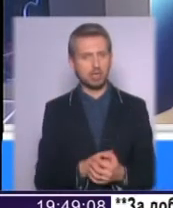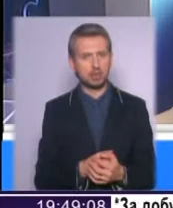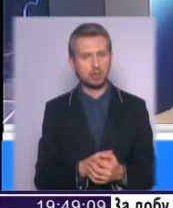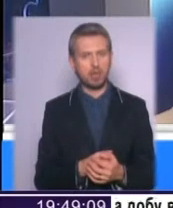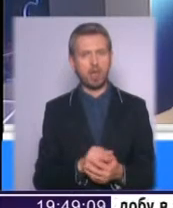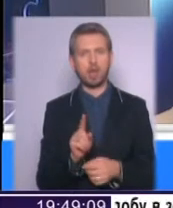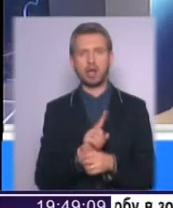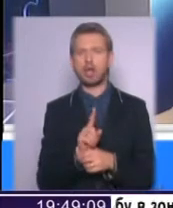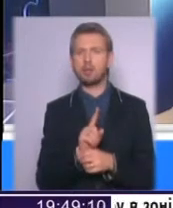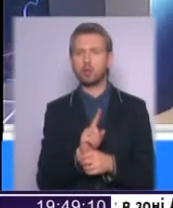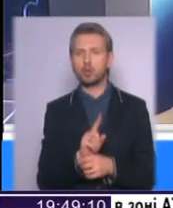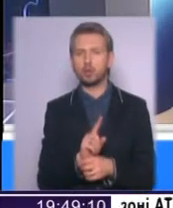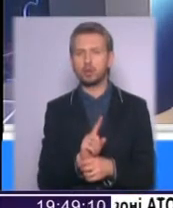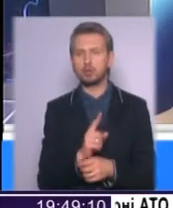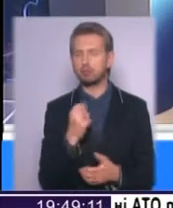регламентує, щоб